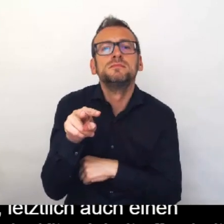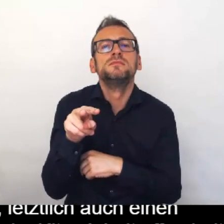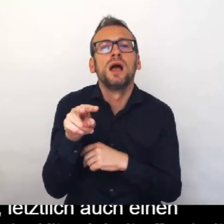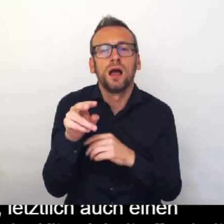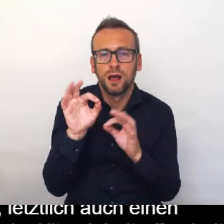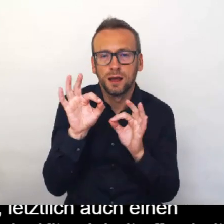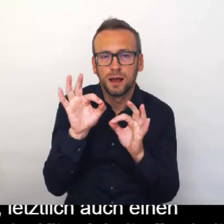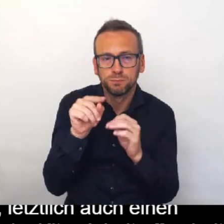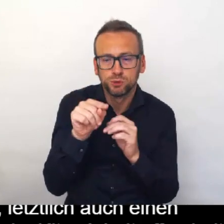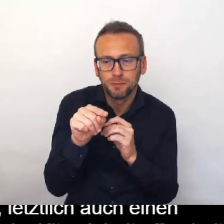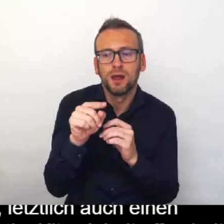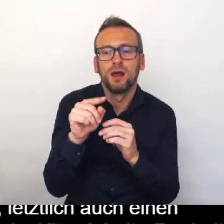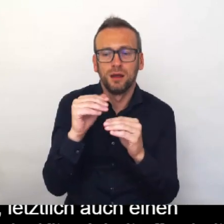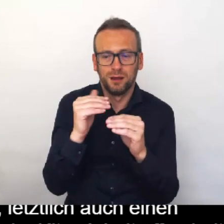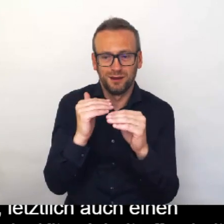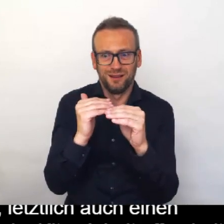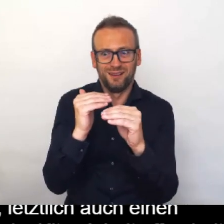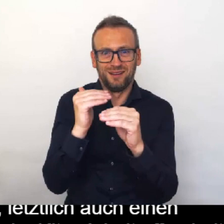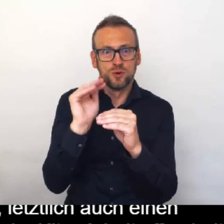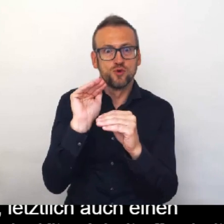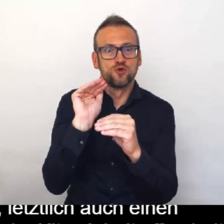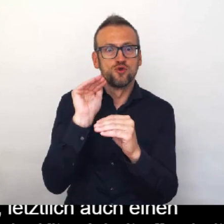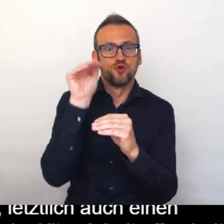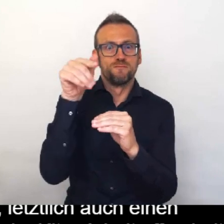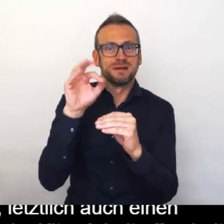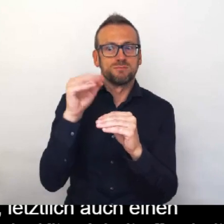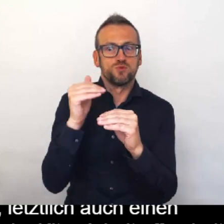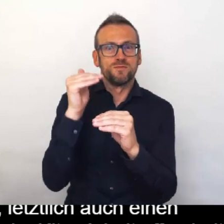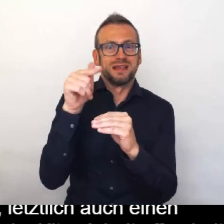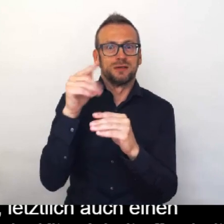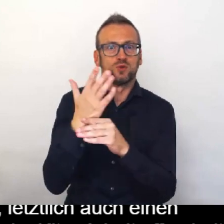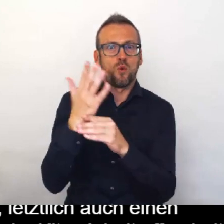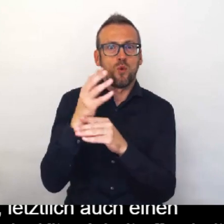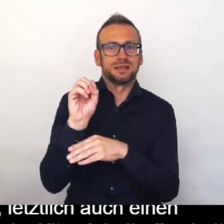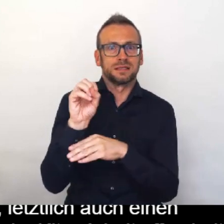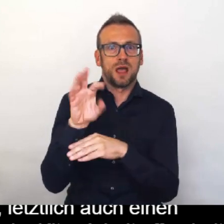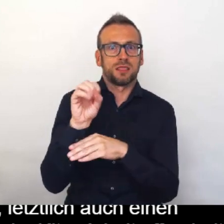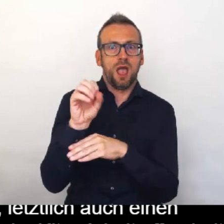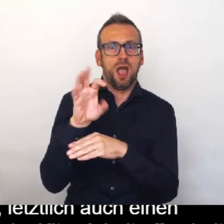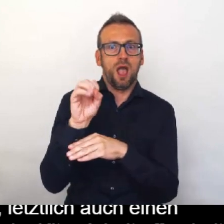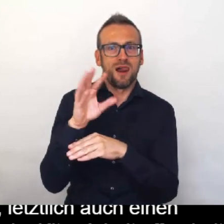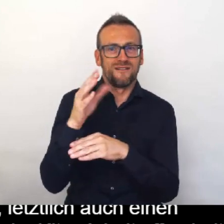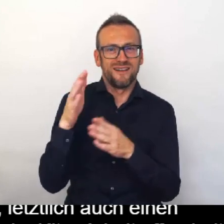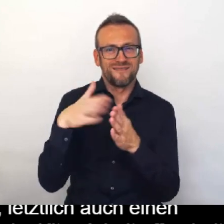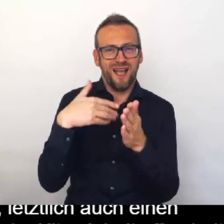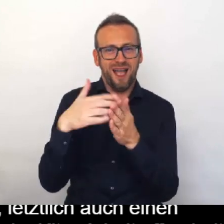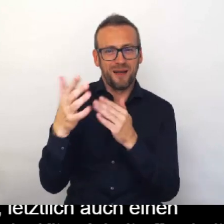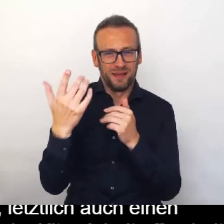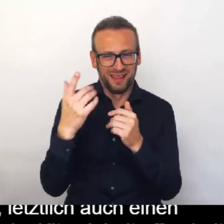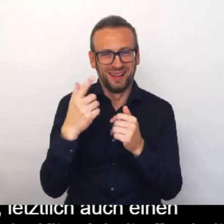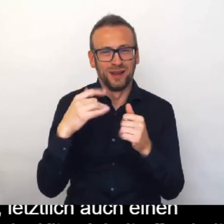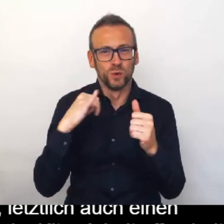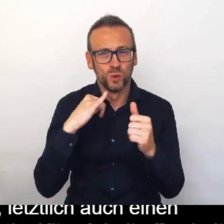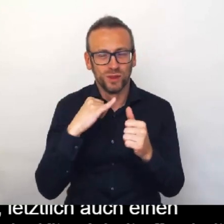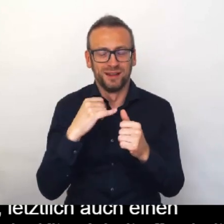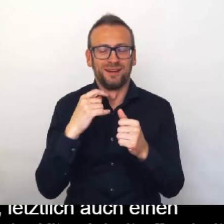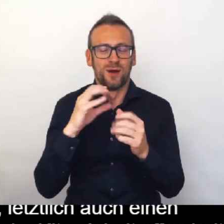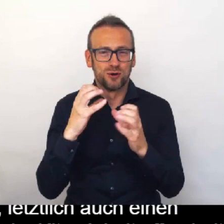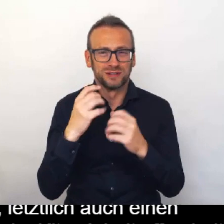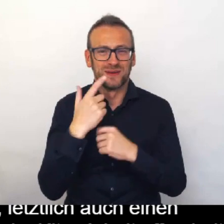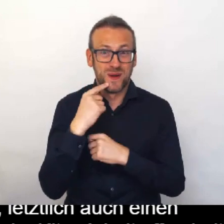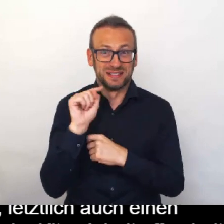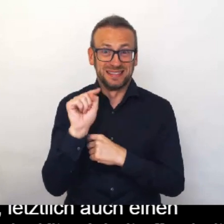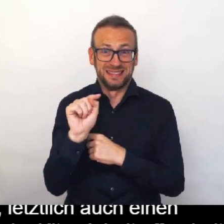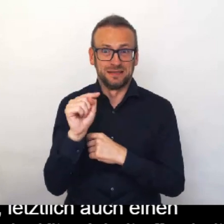der Signalwert von 35 überschritten wurde. Das ist eben deshalb wichtig, weil eben dort dann die